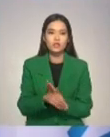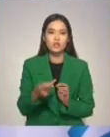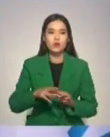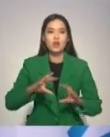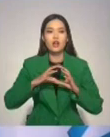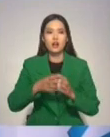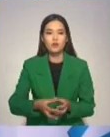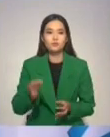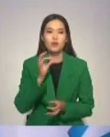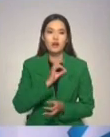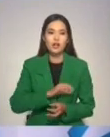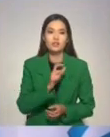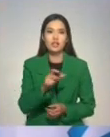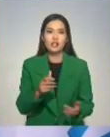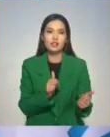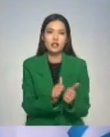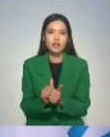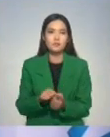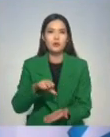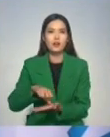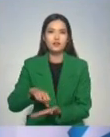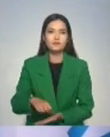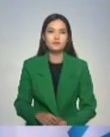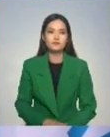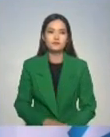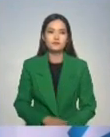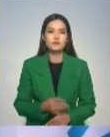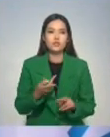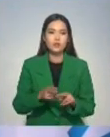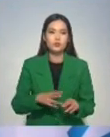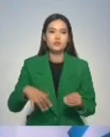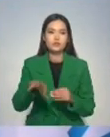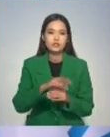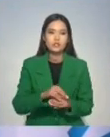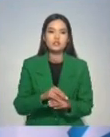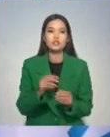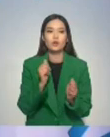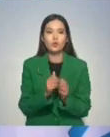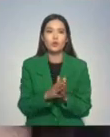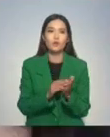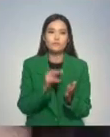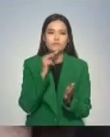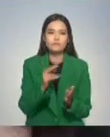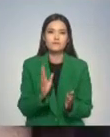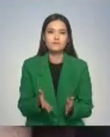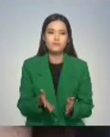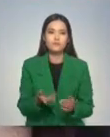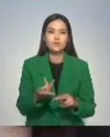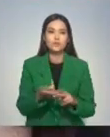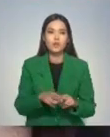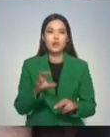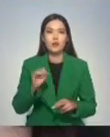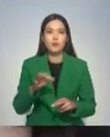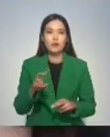әлеуметтік желілерден де халықпен кездескендерде қатты байқаймыз. Осы сындарлы сыннан сүрінбей өтуіміз қажет деп мен есептеймін. Сондықтан